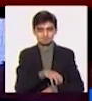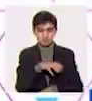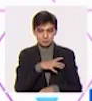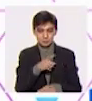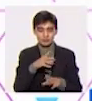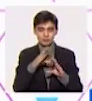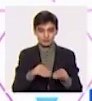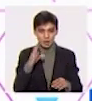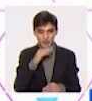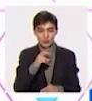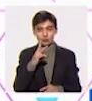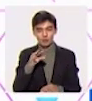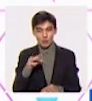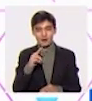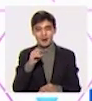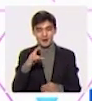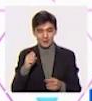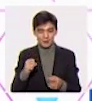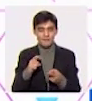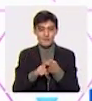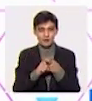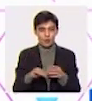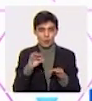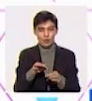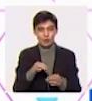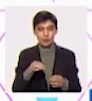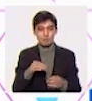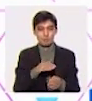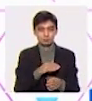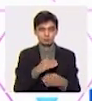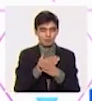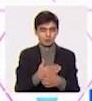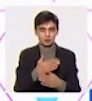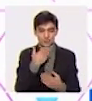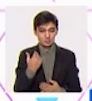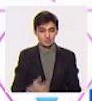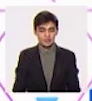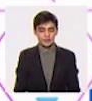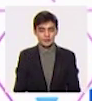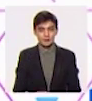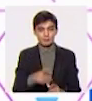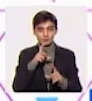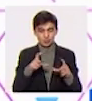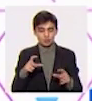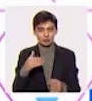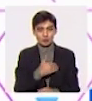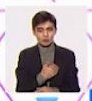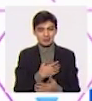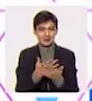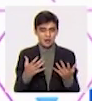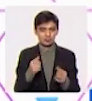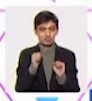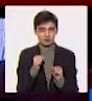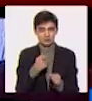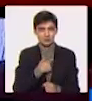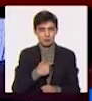басып береді, бірақ коронавирусқа прямой әсері жоқ. Впрочем, мы видим, что люди пытаются разными способами защищаться.